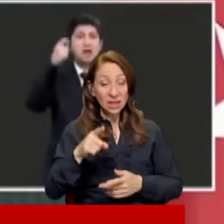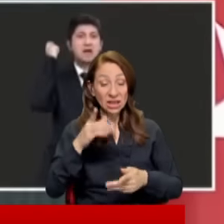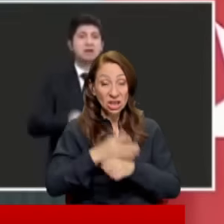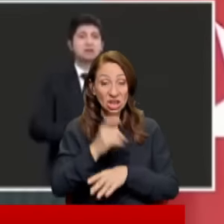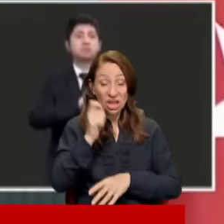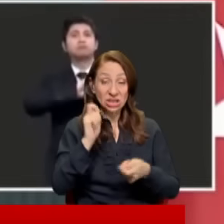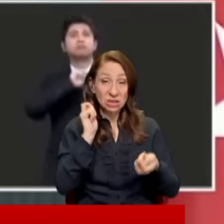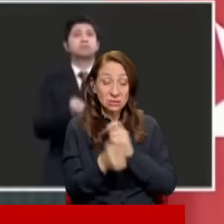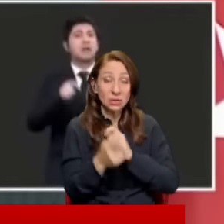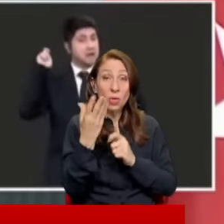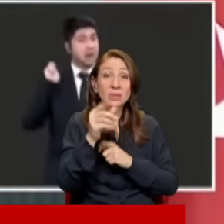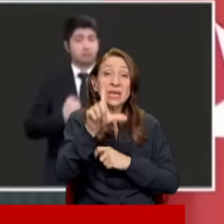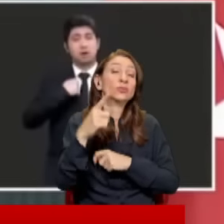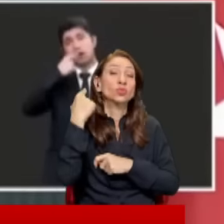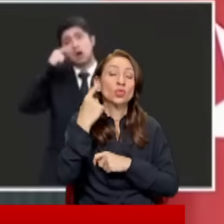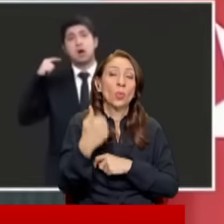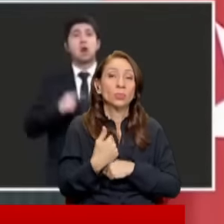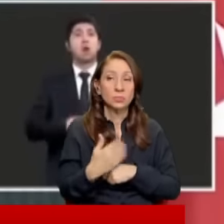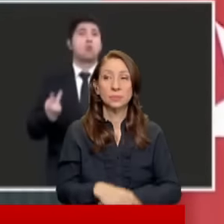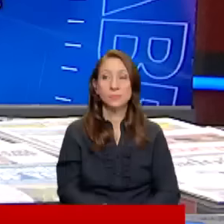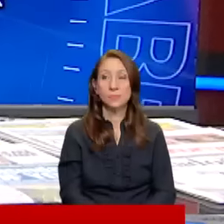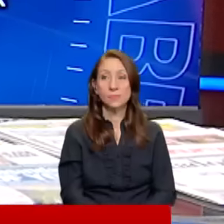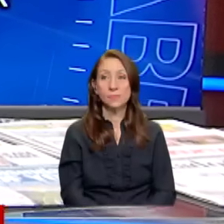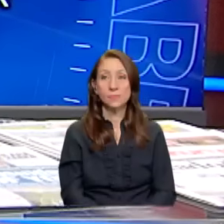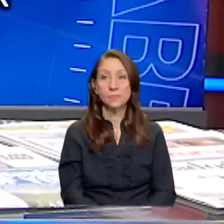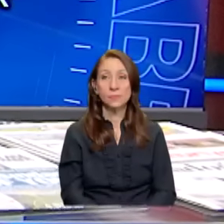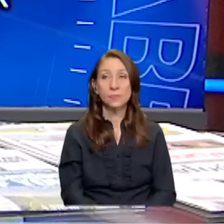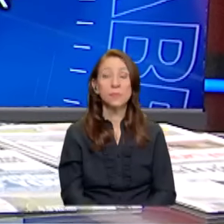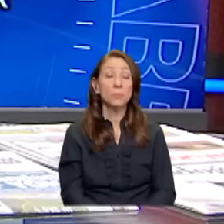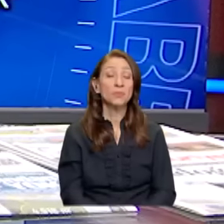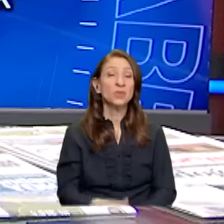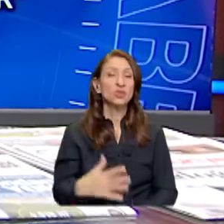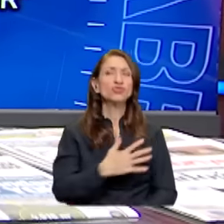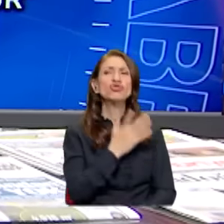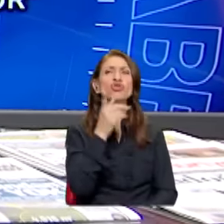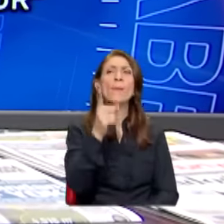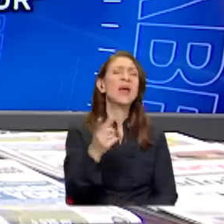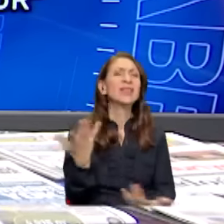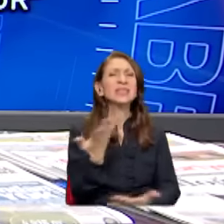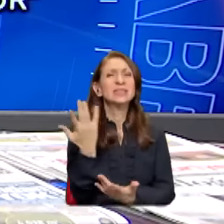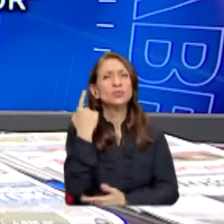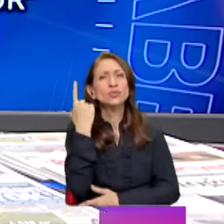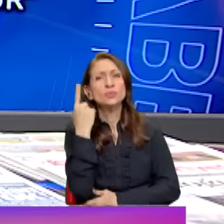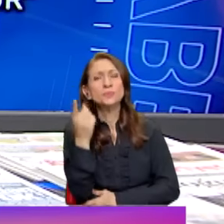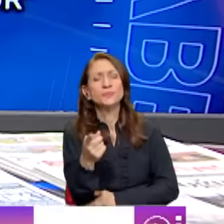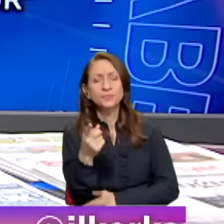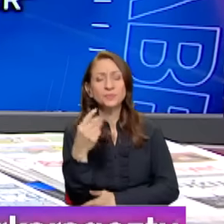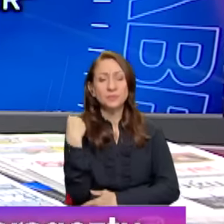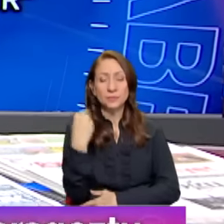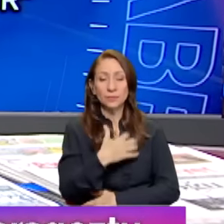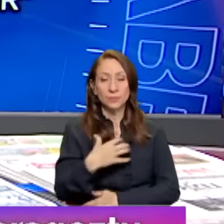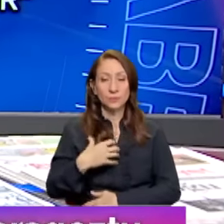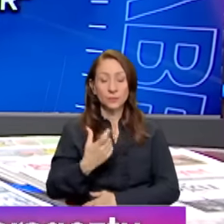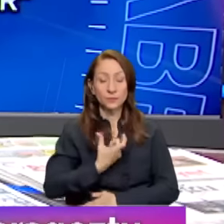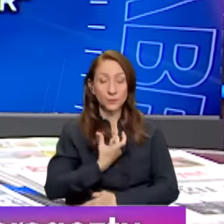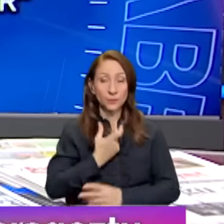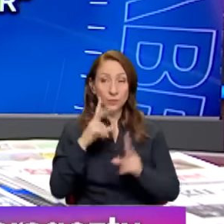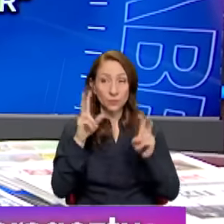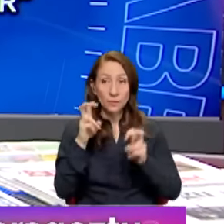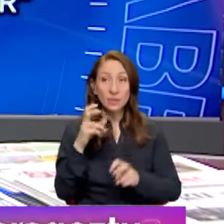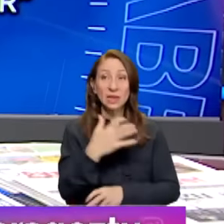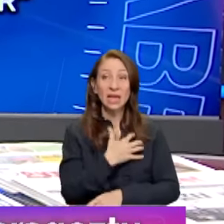dönüştürmemiz gerektiğine inanıyorum Peki Cumhuriyet Halk Partisi nasıl yaklaşıyor yeni anayasa konusuna